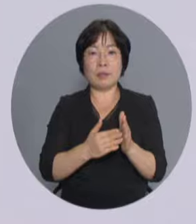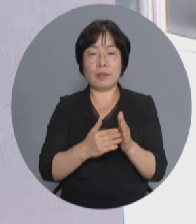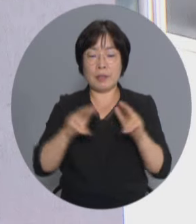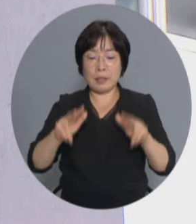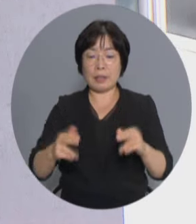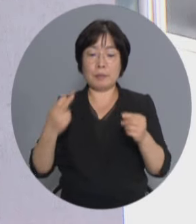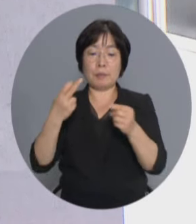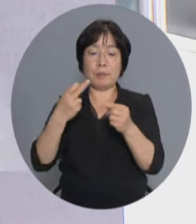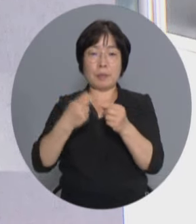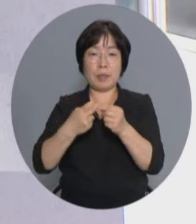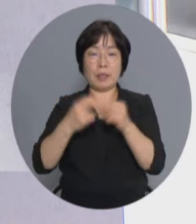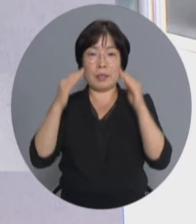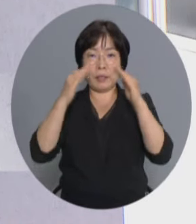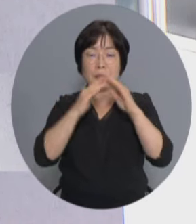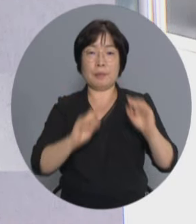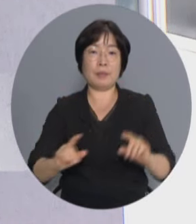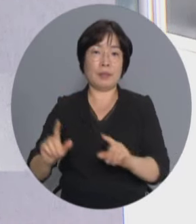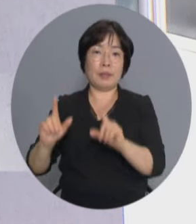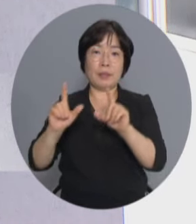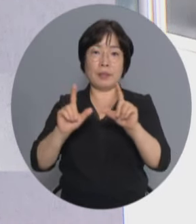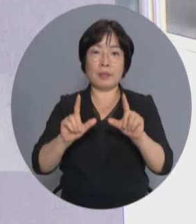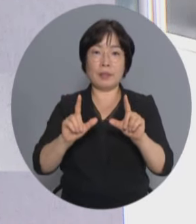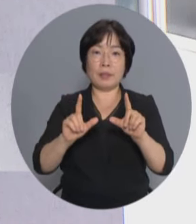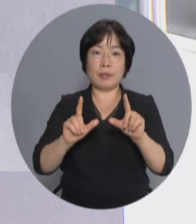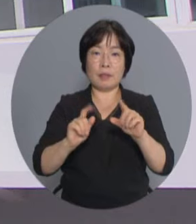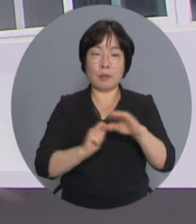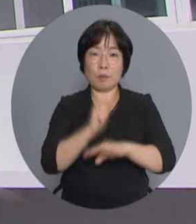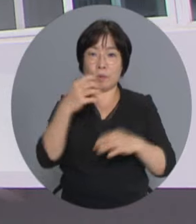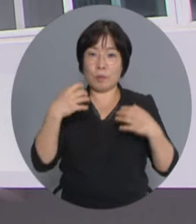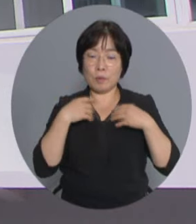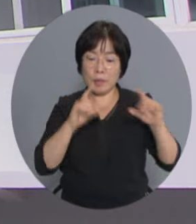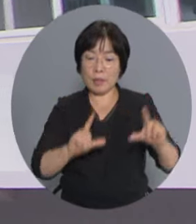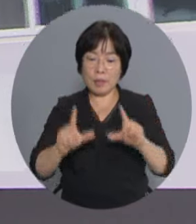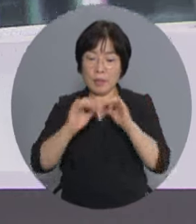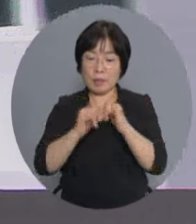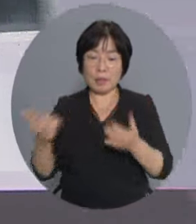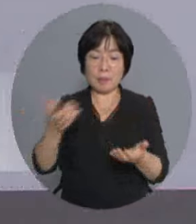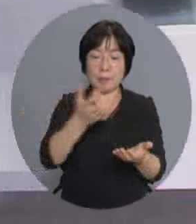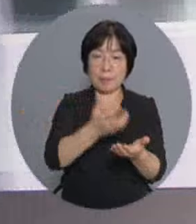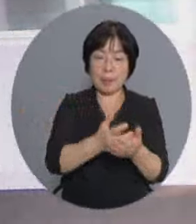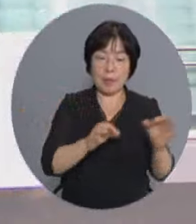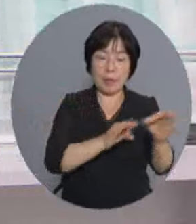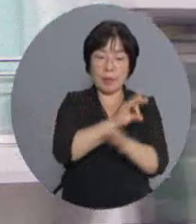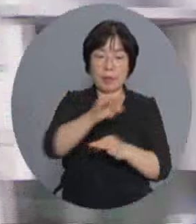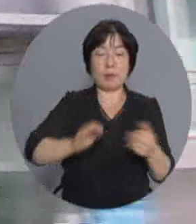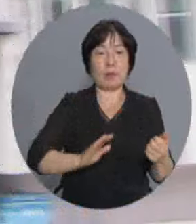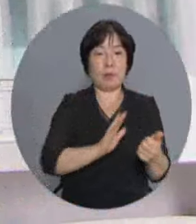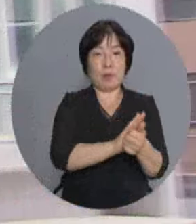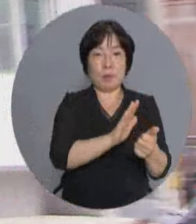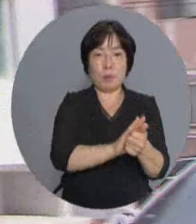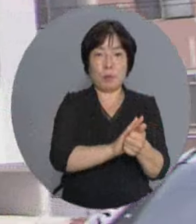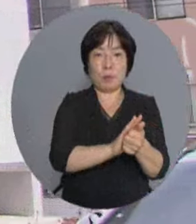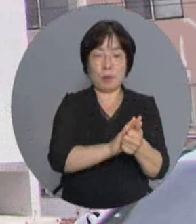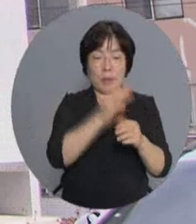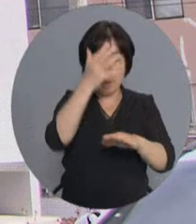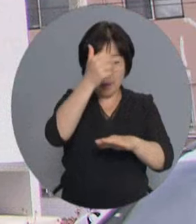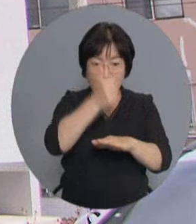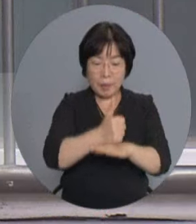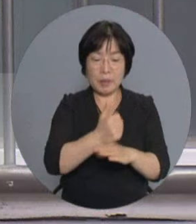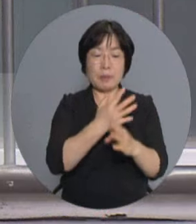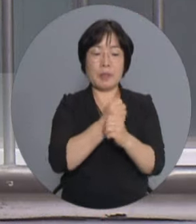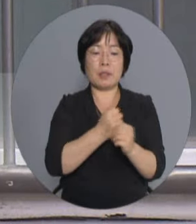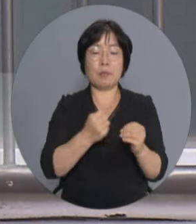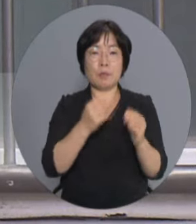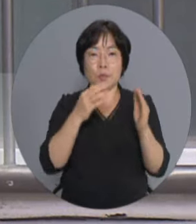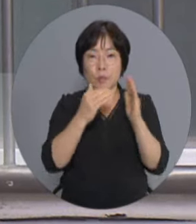현재 12세대가 살고 있습니다. 고흥군은 생활인구 유치를 통한 지역경제 활성화와 함께